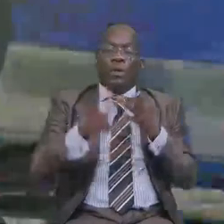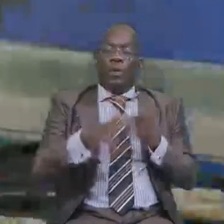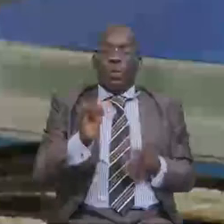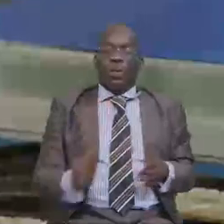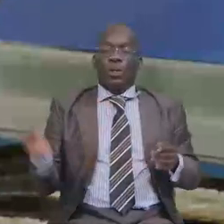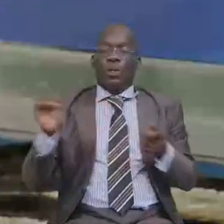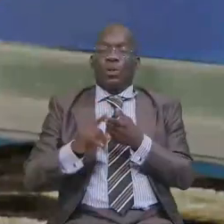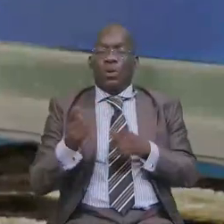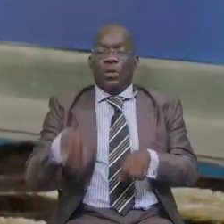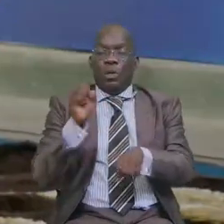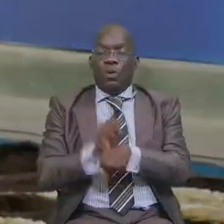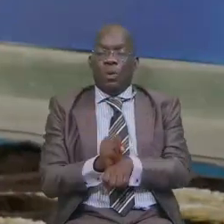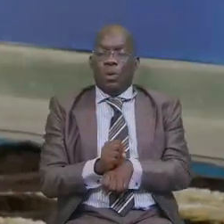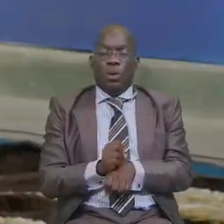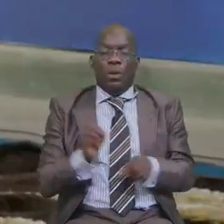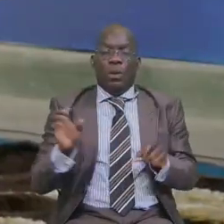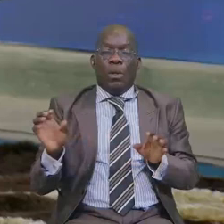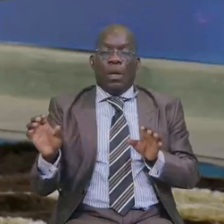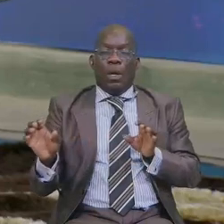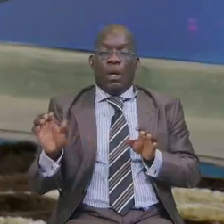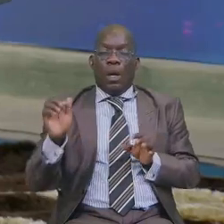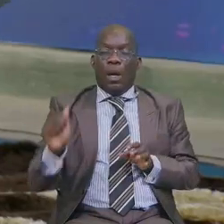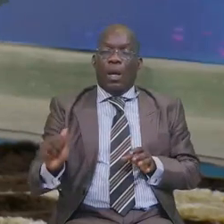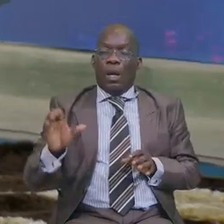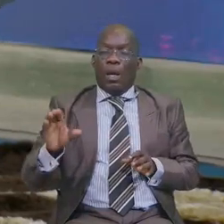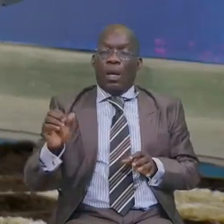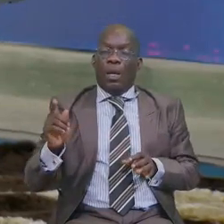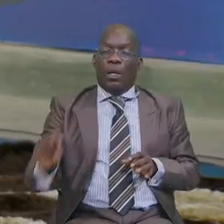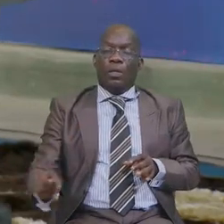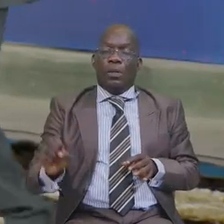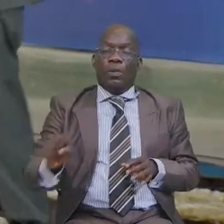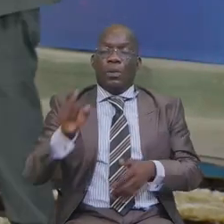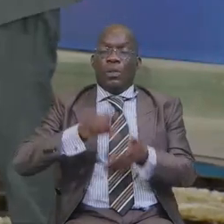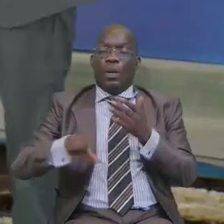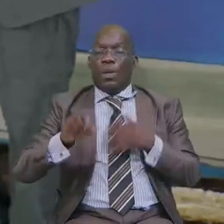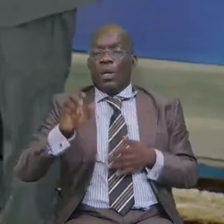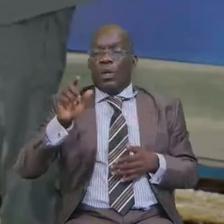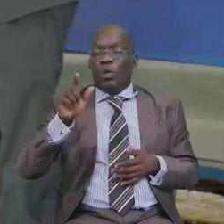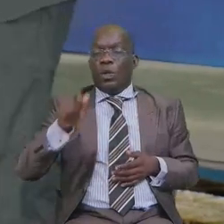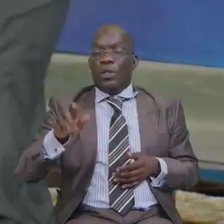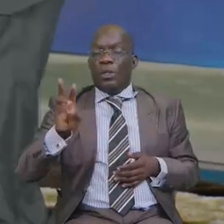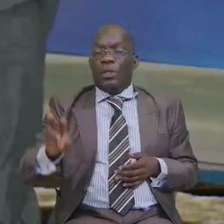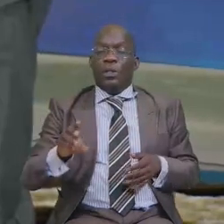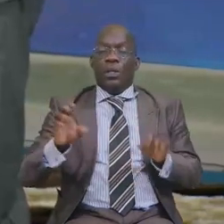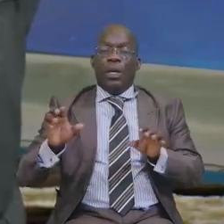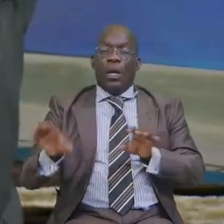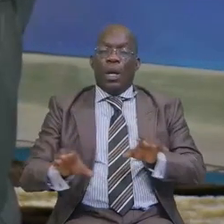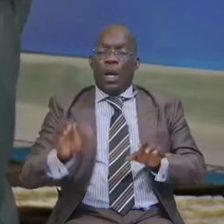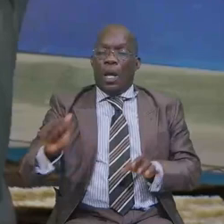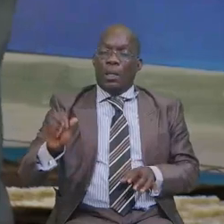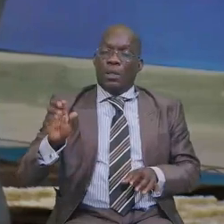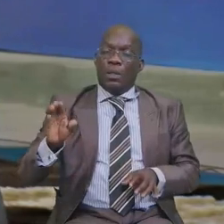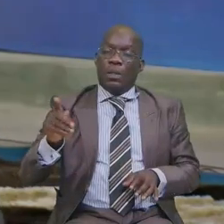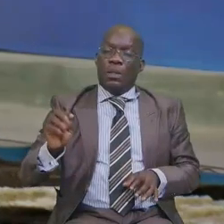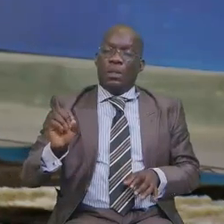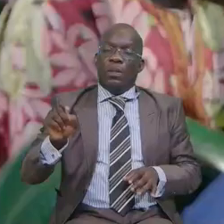œuvre? En Actes des Apôtres, chapitre 26, verset 16. Acte 26, voyons